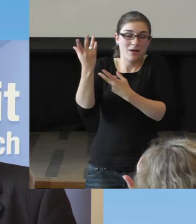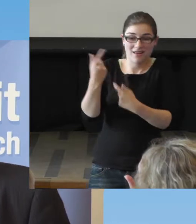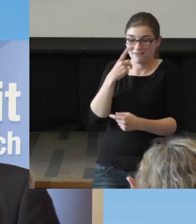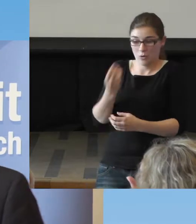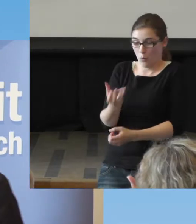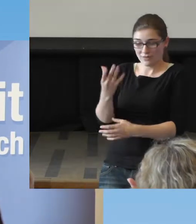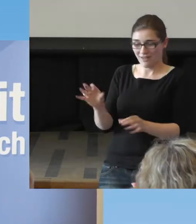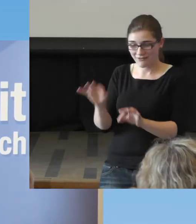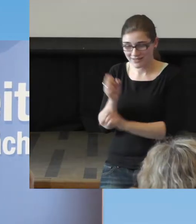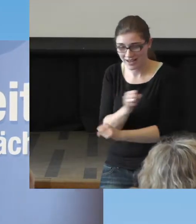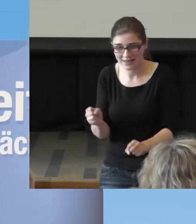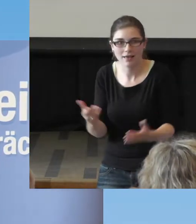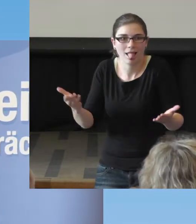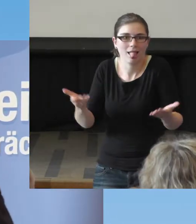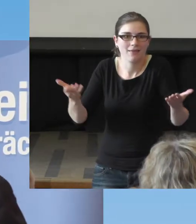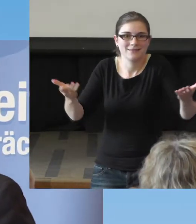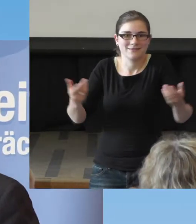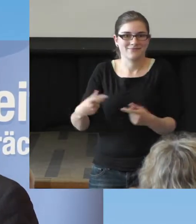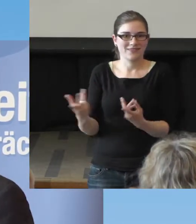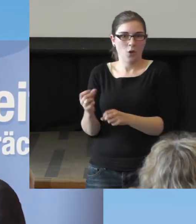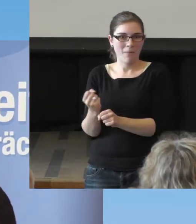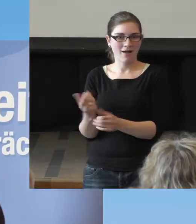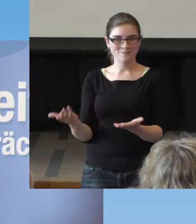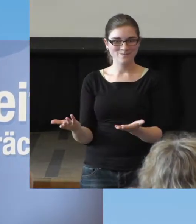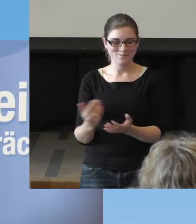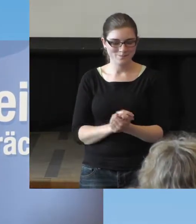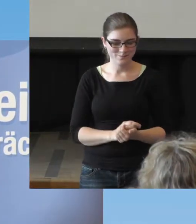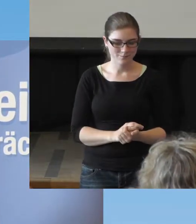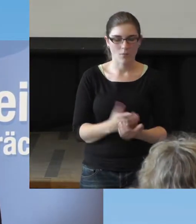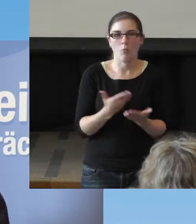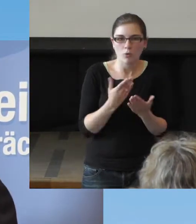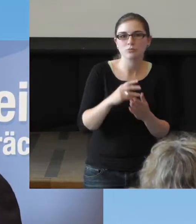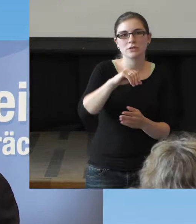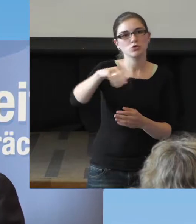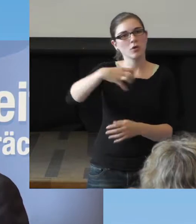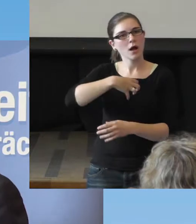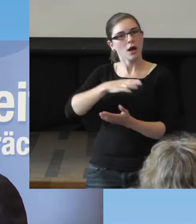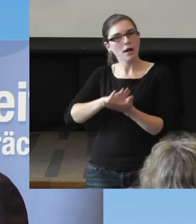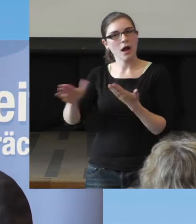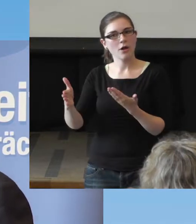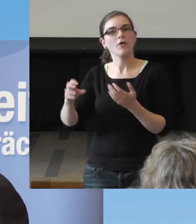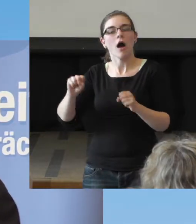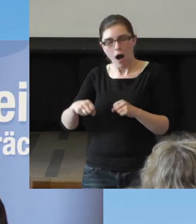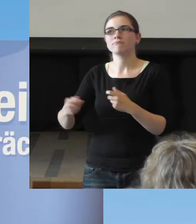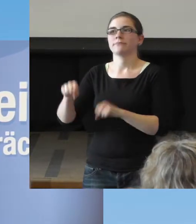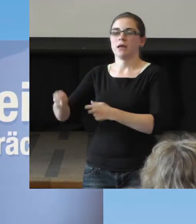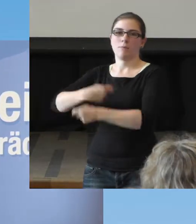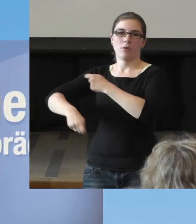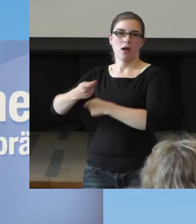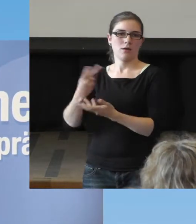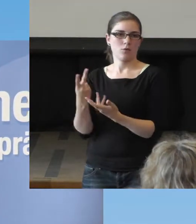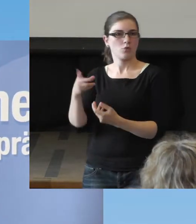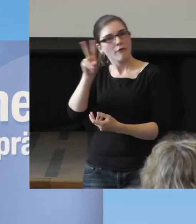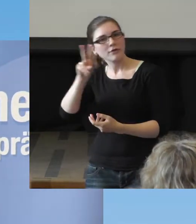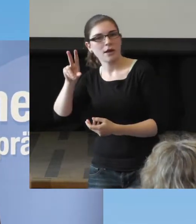Also ist es ein Diabetes, dann muss halt der Diabetes optimal eingestellt werden und es gibt Vitamin B12-Mangel und wie gesagt, die anderen